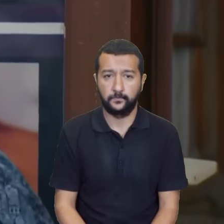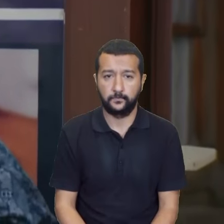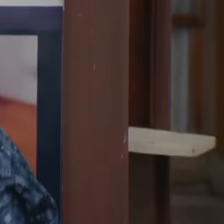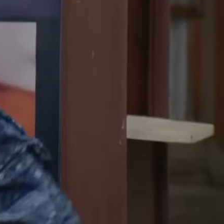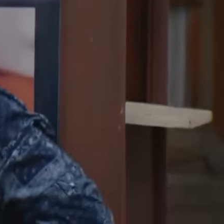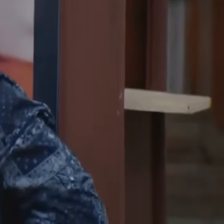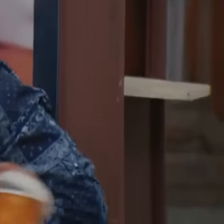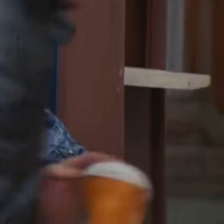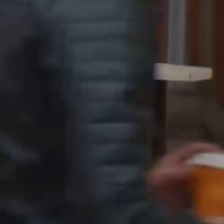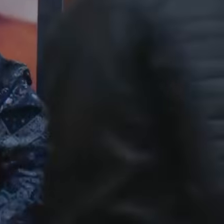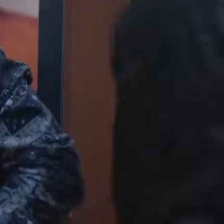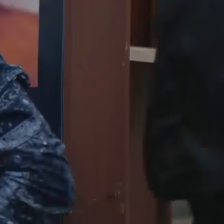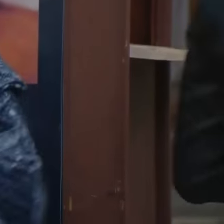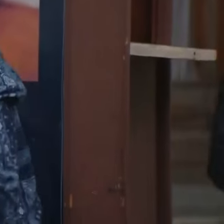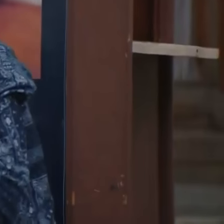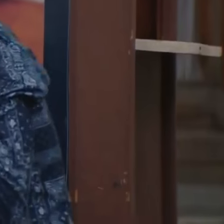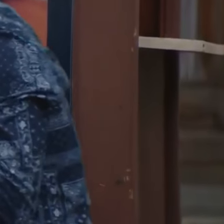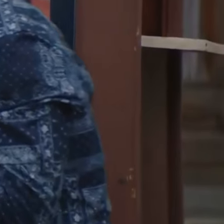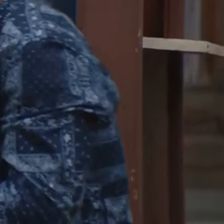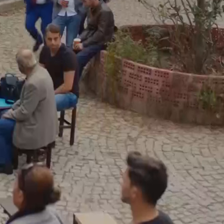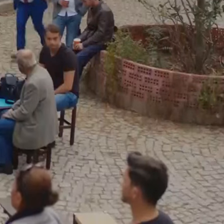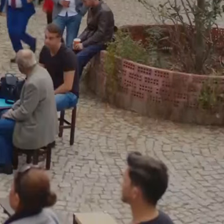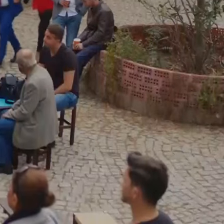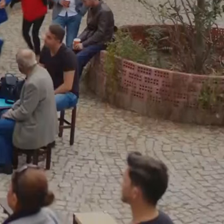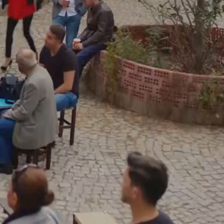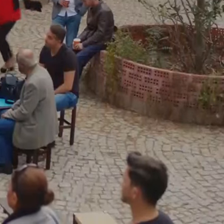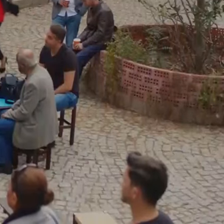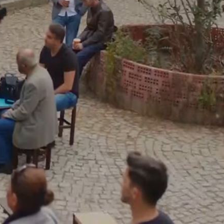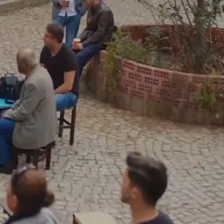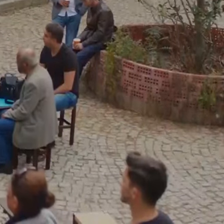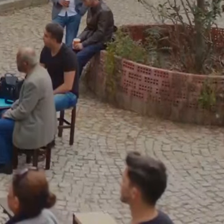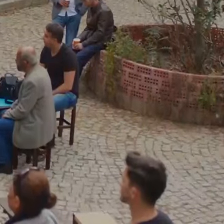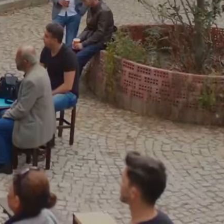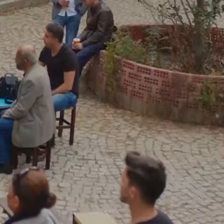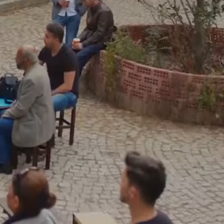Bey kahveleri yazılı reklamın önünde Yadigar keyifle ellerini birbirine sürtüyor.